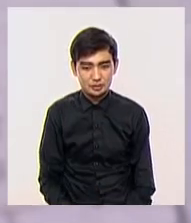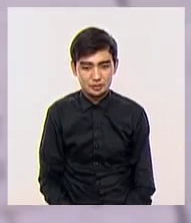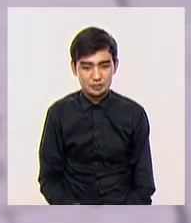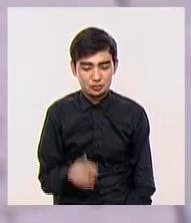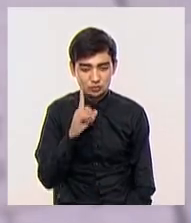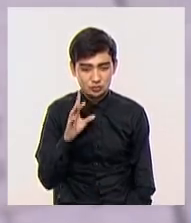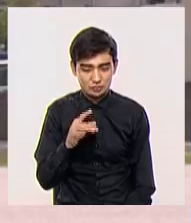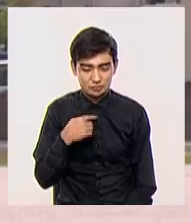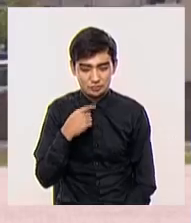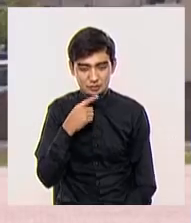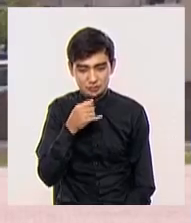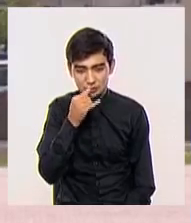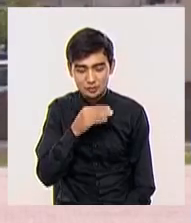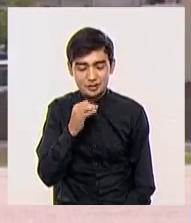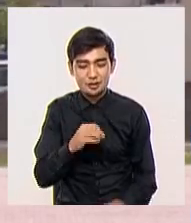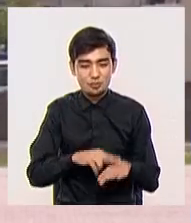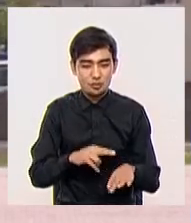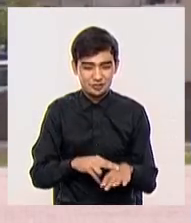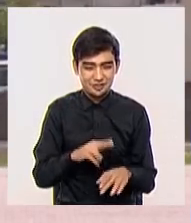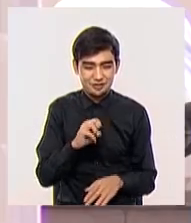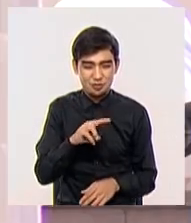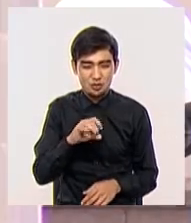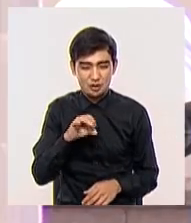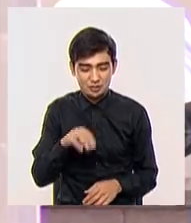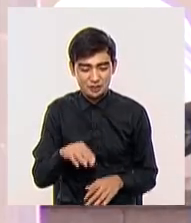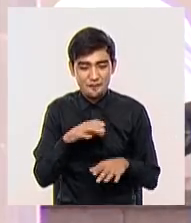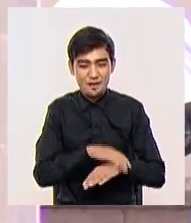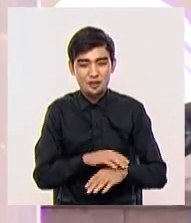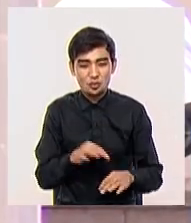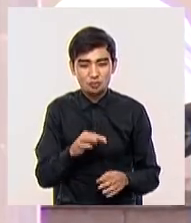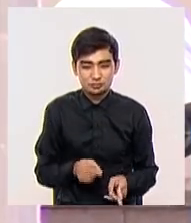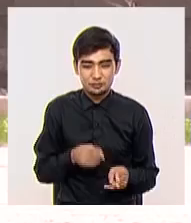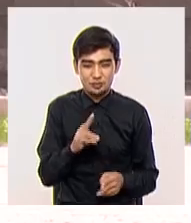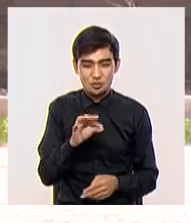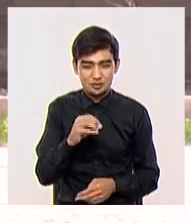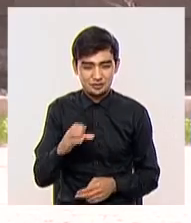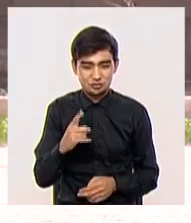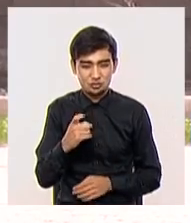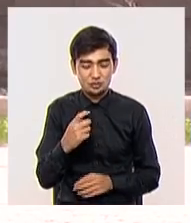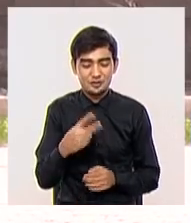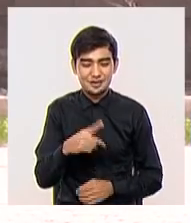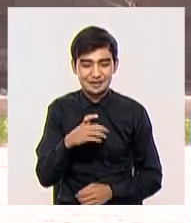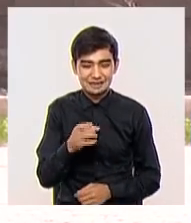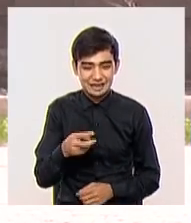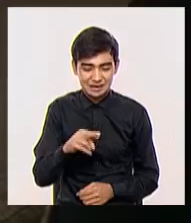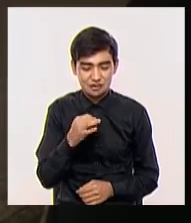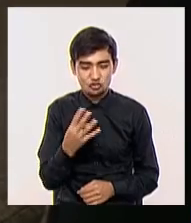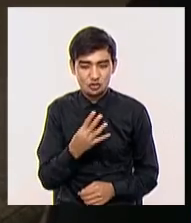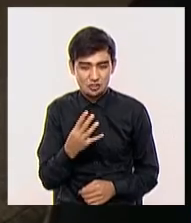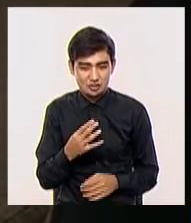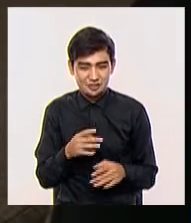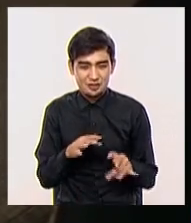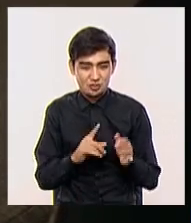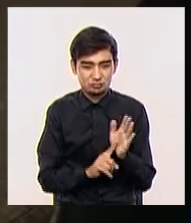Неудобно мне говорить. Полиция департаментіндегілер аталған факт бойынша Қылмыстық кодекстің 121-ші бабы 4-ші бөлігі бойынша